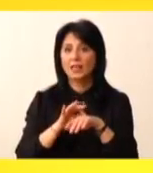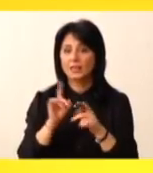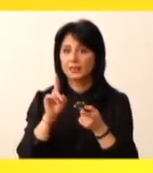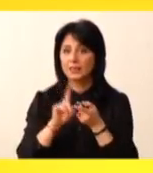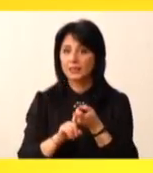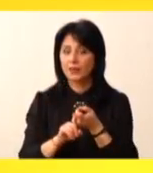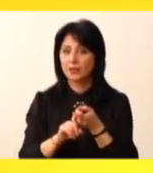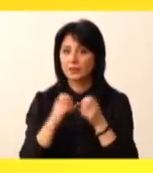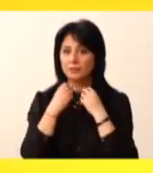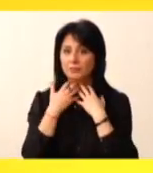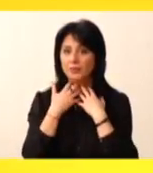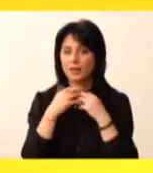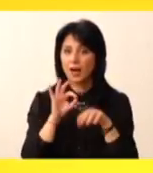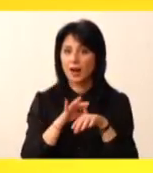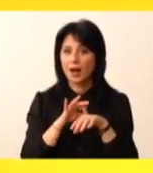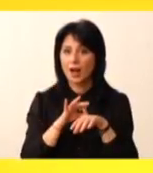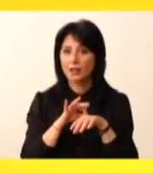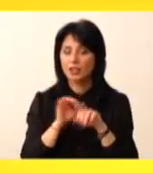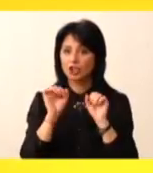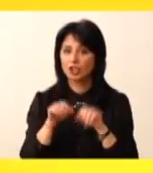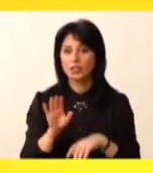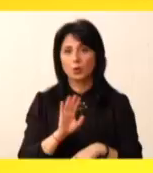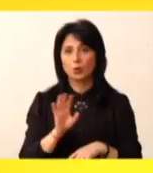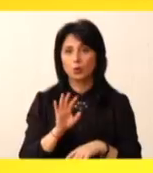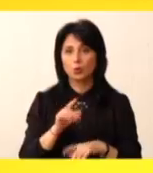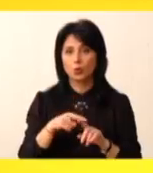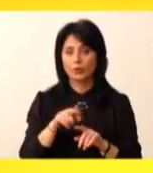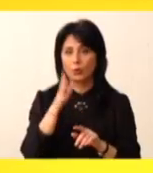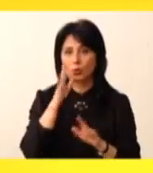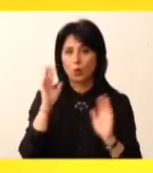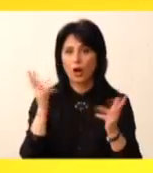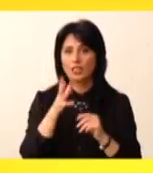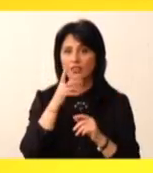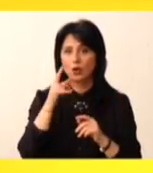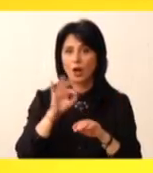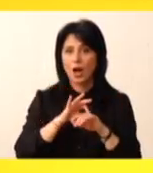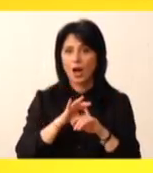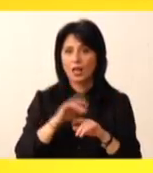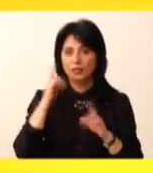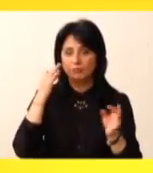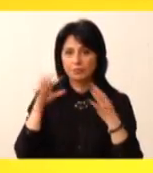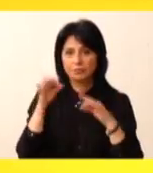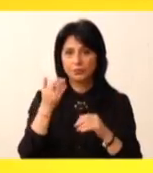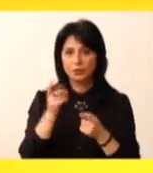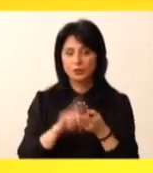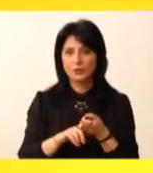არა ფარისებრი ჯირკვლის ფუნქციაზე და შეიძლება თუ არა აუტოიმუნური პროცესის დროს კანიც იყოს ჩართული?